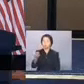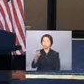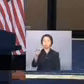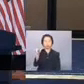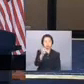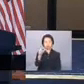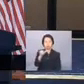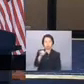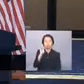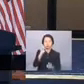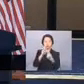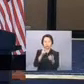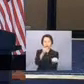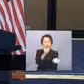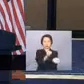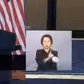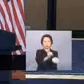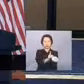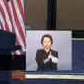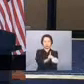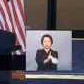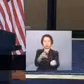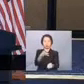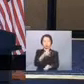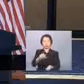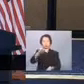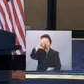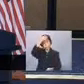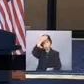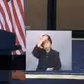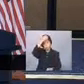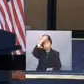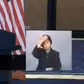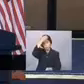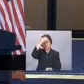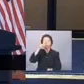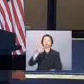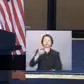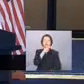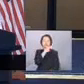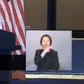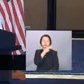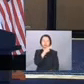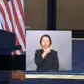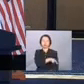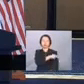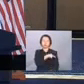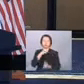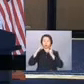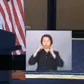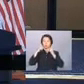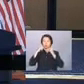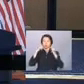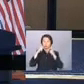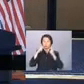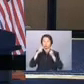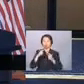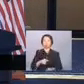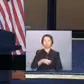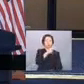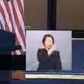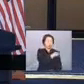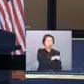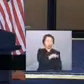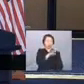Saya ucapkan kepada doktor dan jurawat di hospital swasta ketika hospital